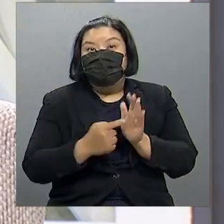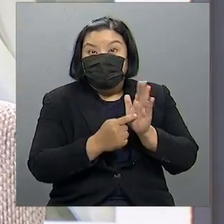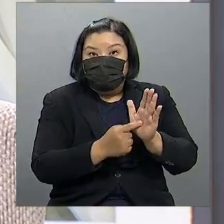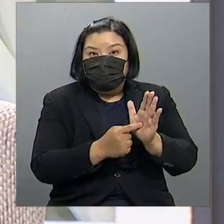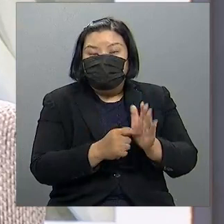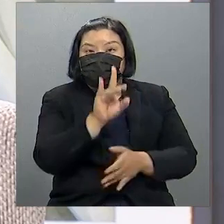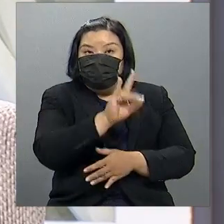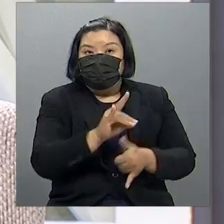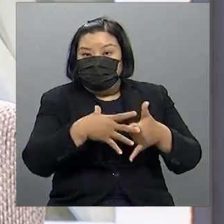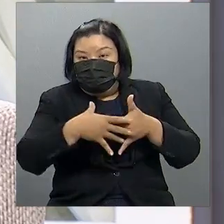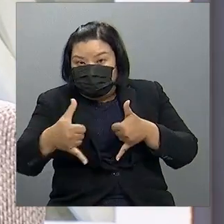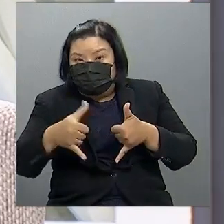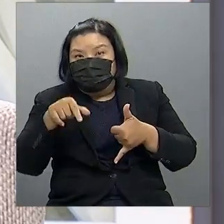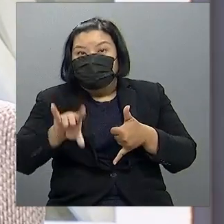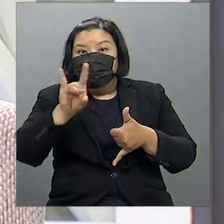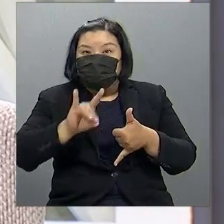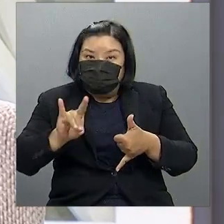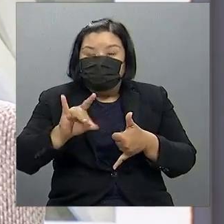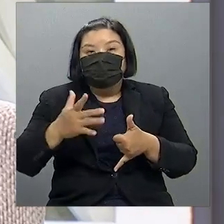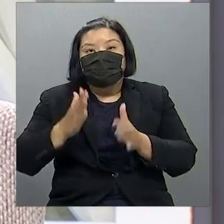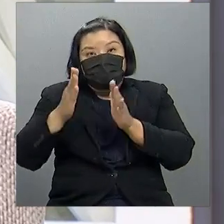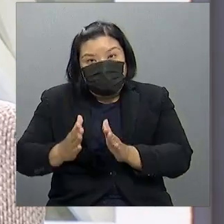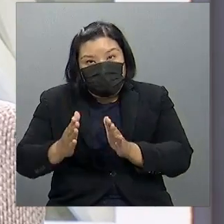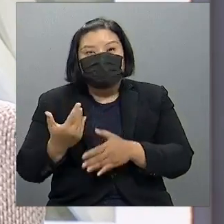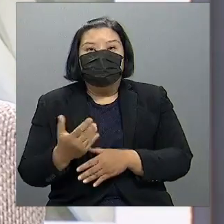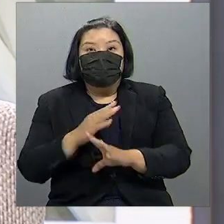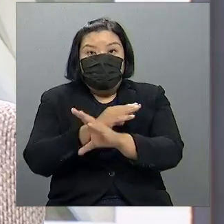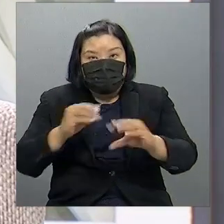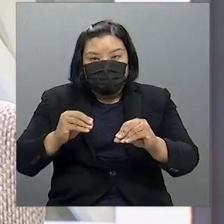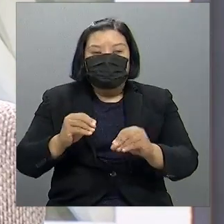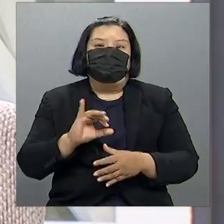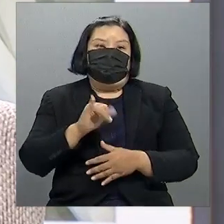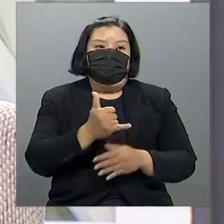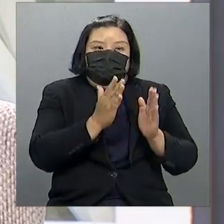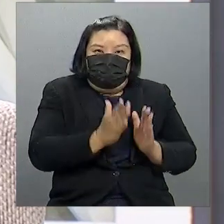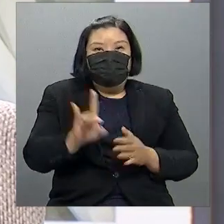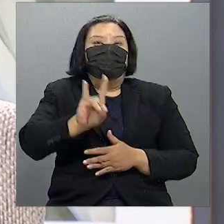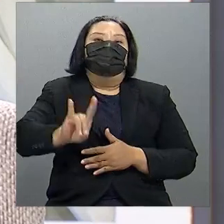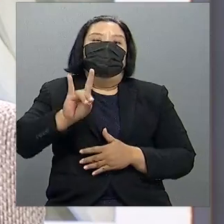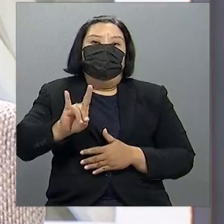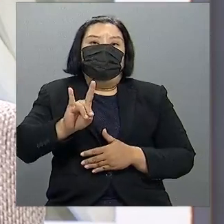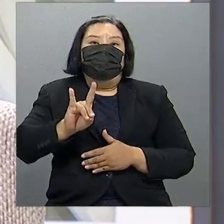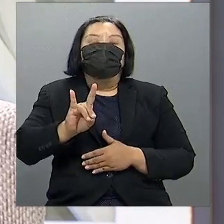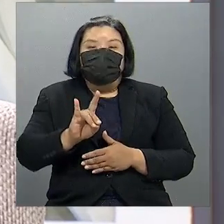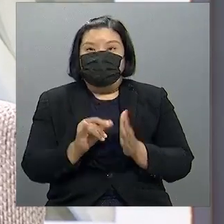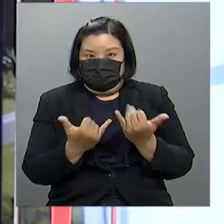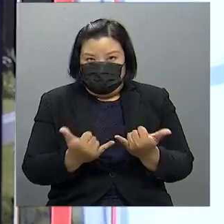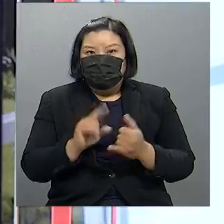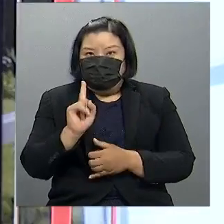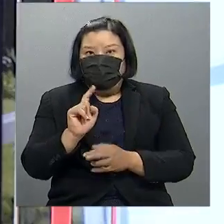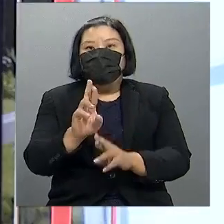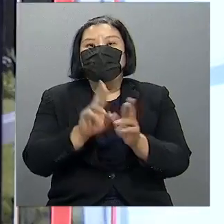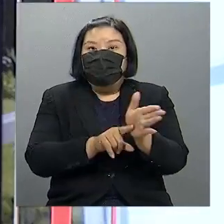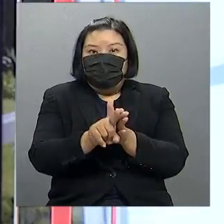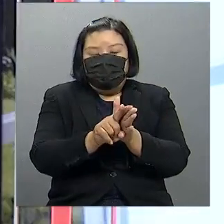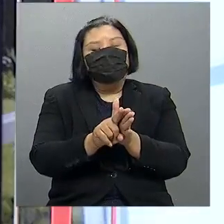คนกลับไปสู่สัตว์เนี่ยก็อาจจะทำให้เกิดโรคได้ทั้งในสัตว์และในคนดังนั้นในช่วงเวลาแบบนี้อาจจะต้องระมัดระวังกันค่อนข้างเข้มงวดนิดหนึ่งนะฮะ ก็เน้น